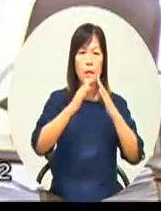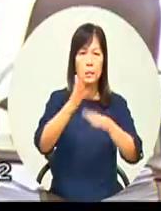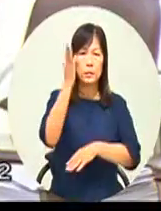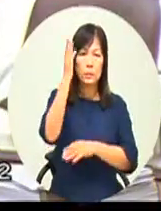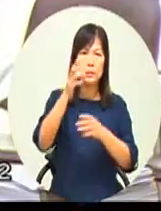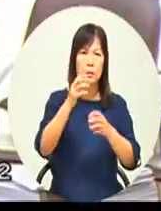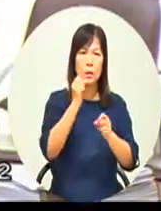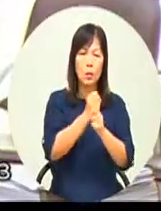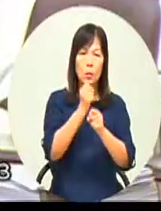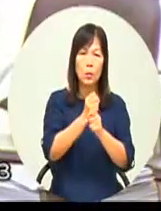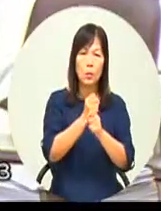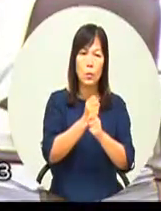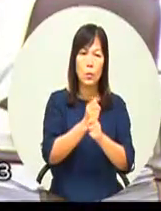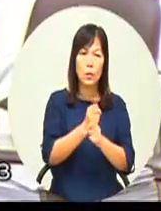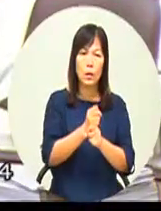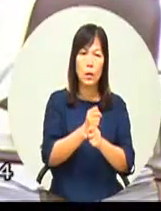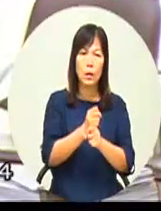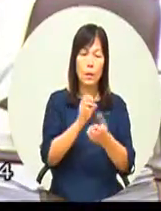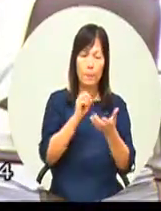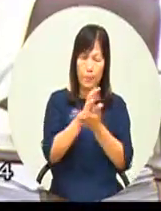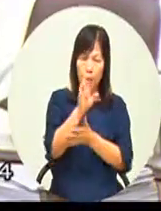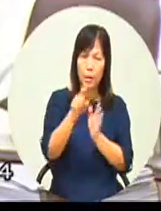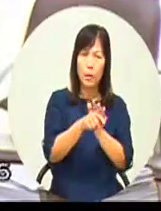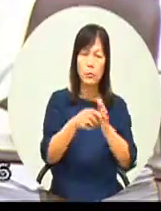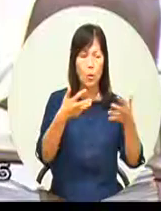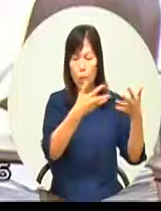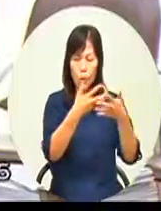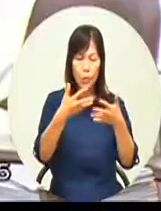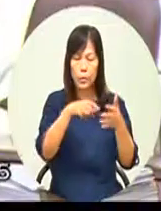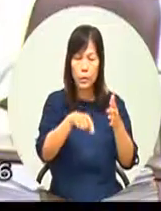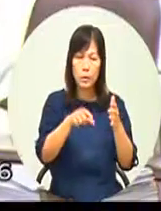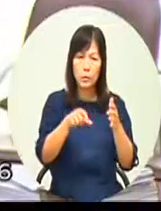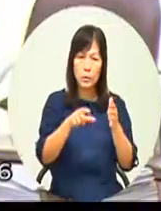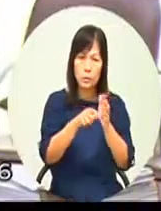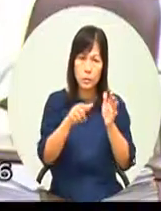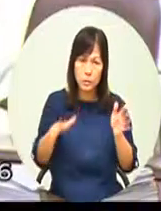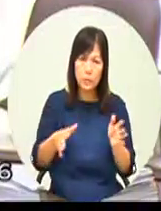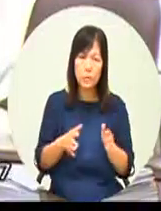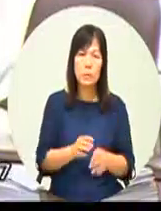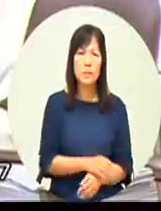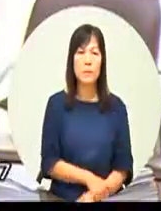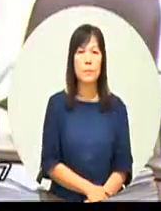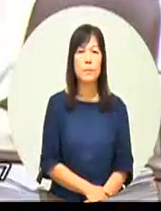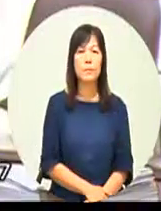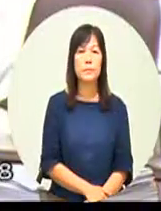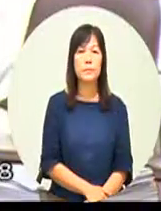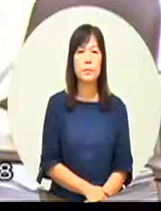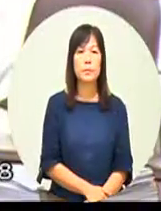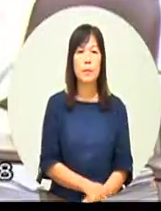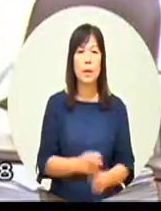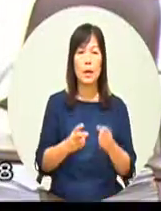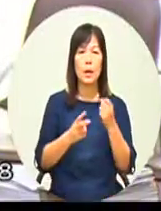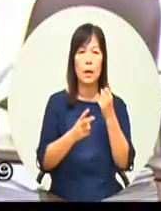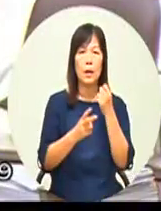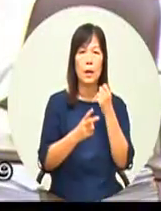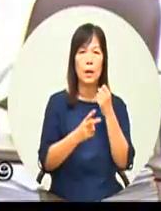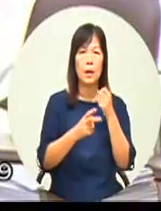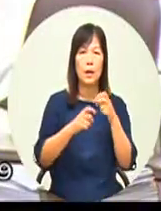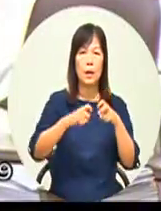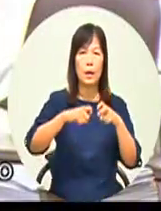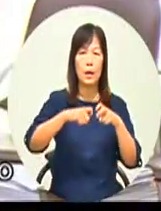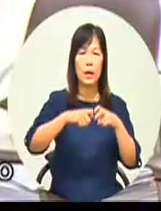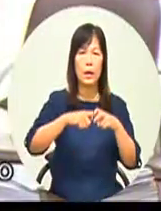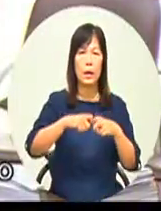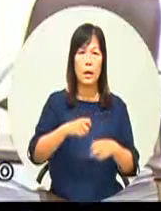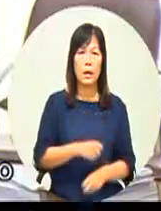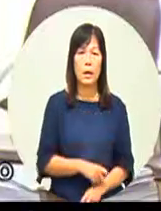业务市政报告及咨询的时候，那我们的那个李宜德宜